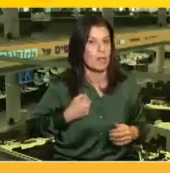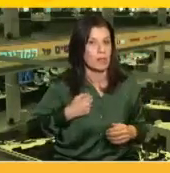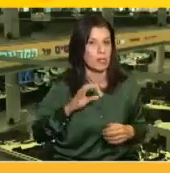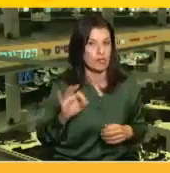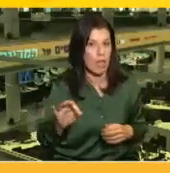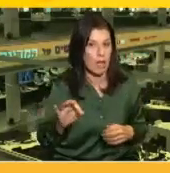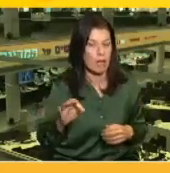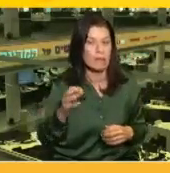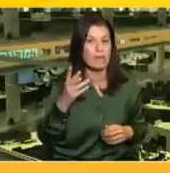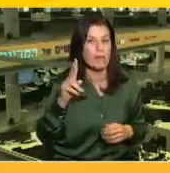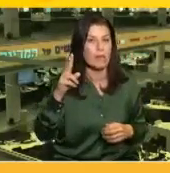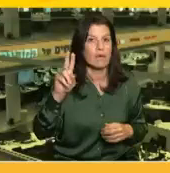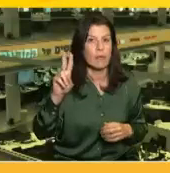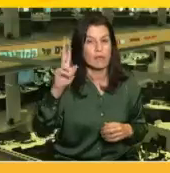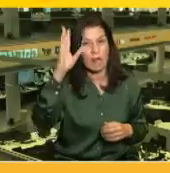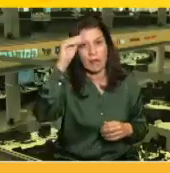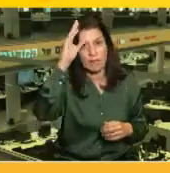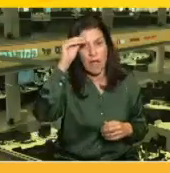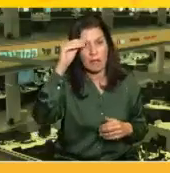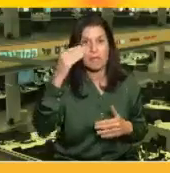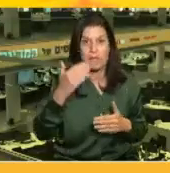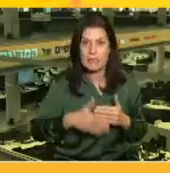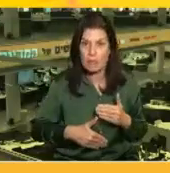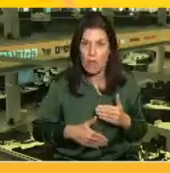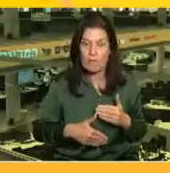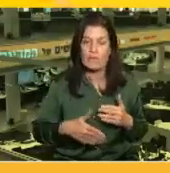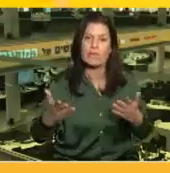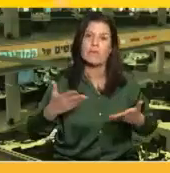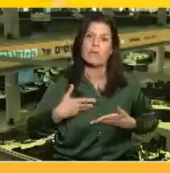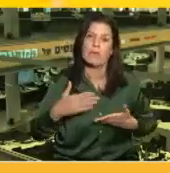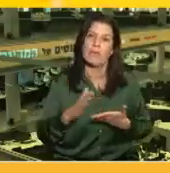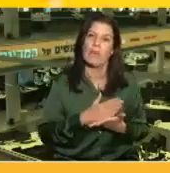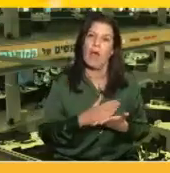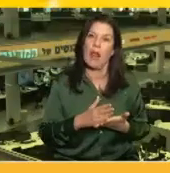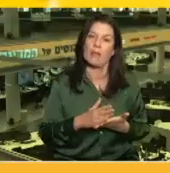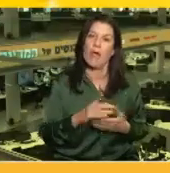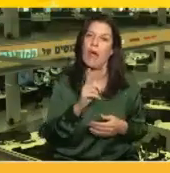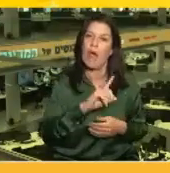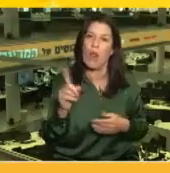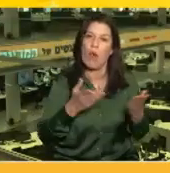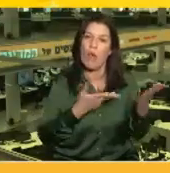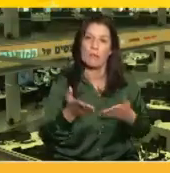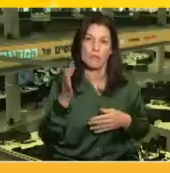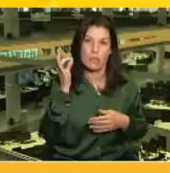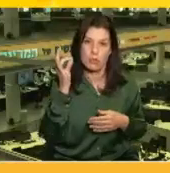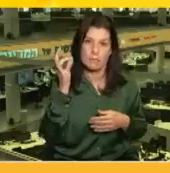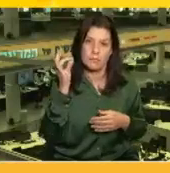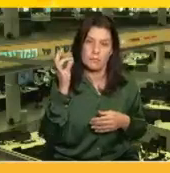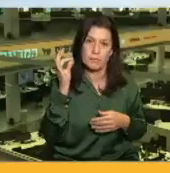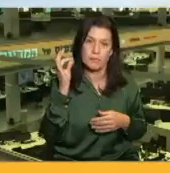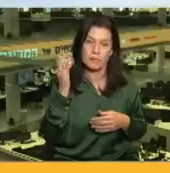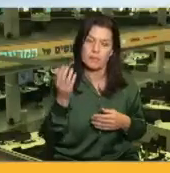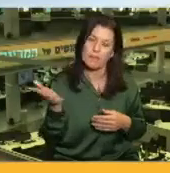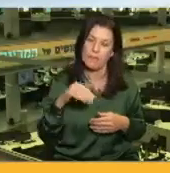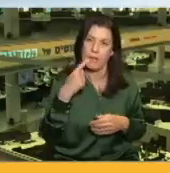גברים, בסופו של דבר, הם אלו שמקבלים את ההחלטה לא להזמין נשים. נכון. אז בואו רגע